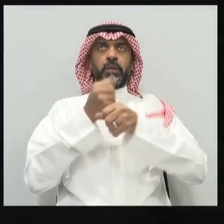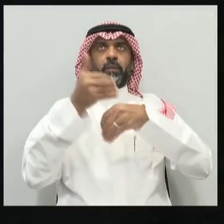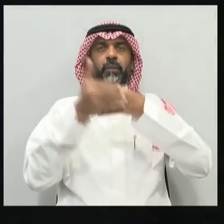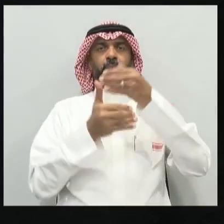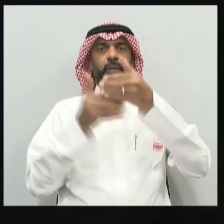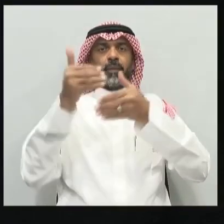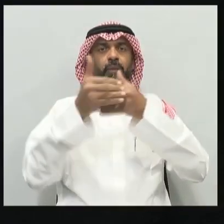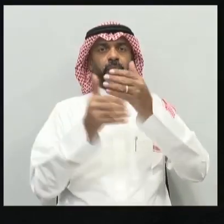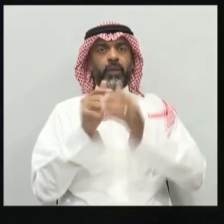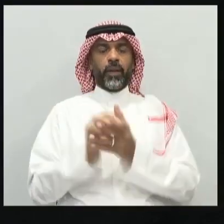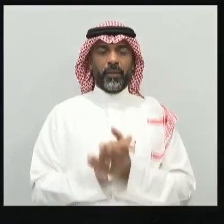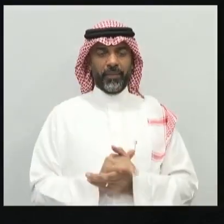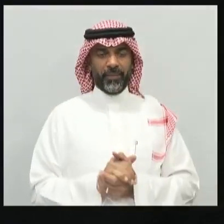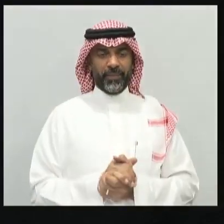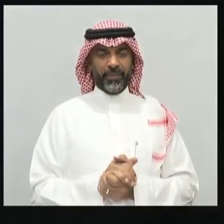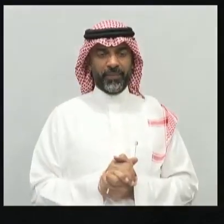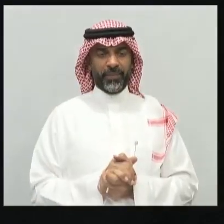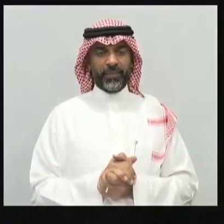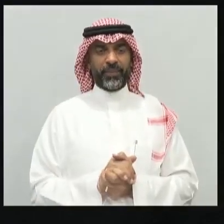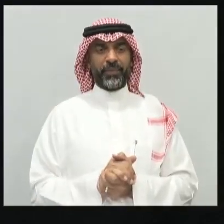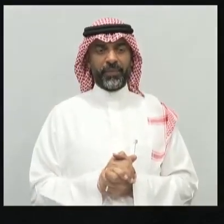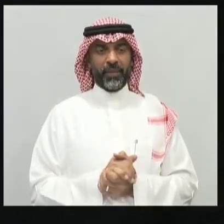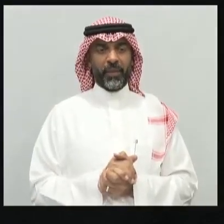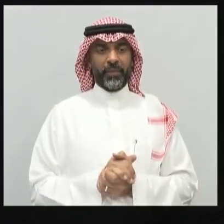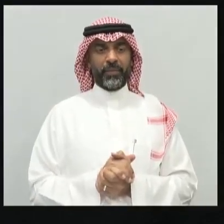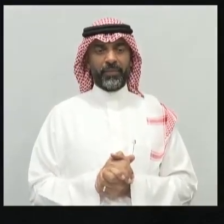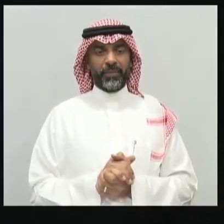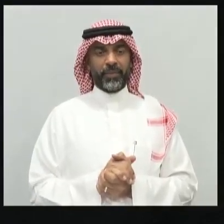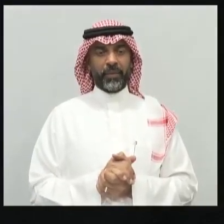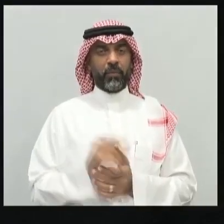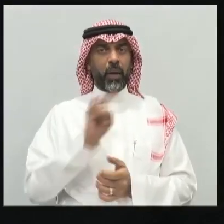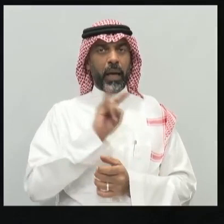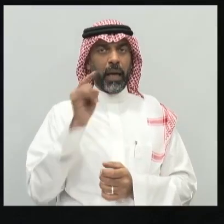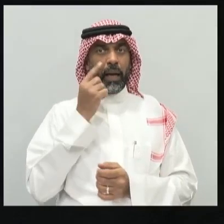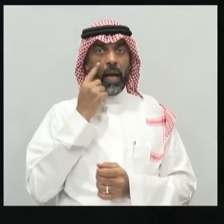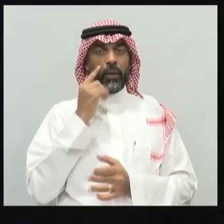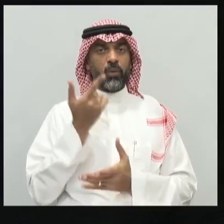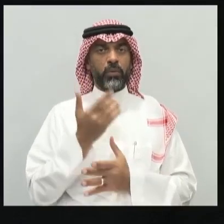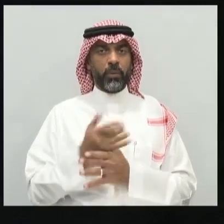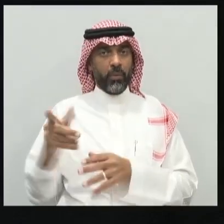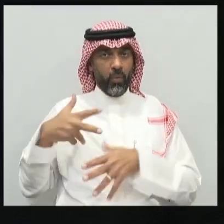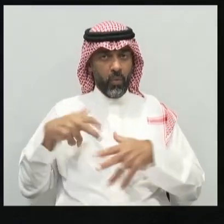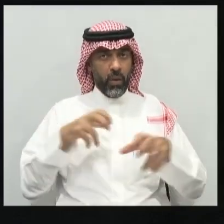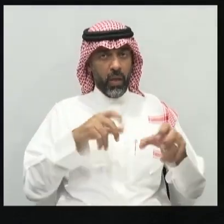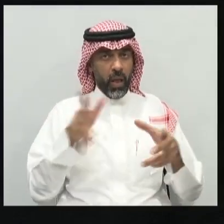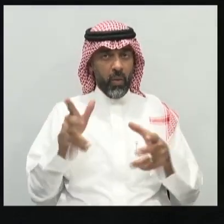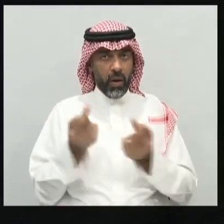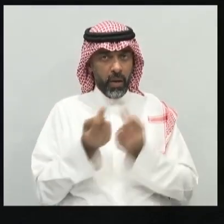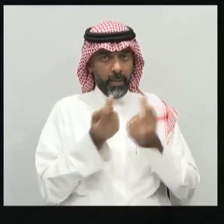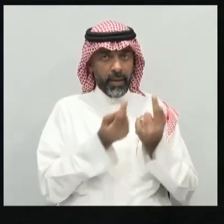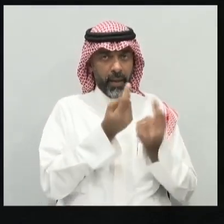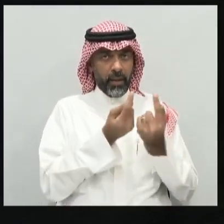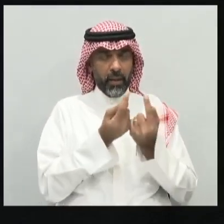نقوله مورد طبيعي ليش قلنا له غير حي احسنتم لانه